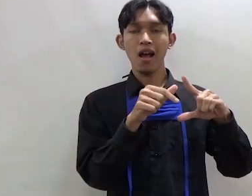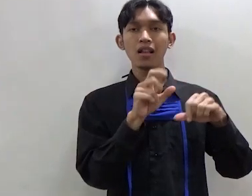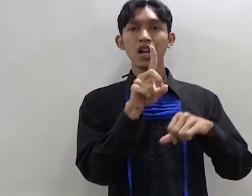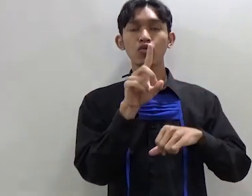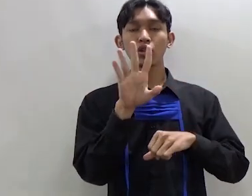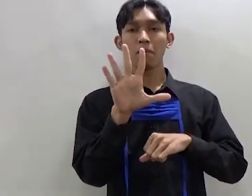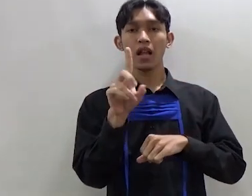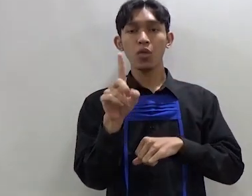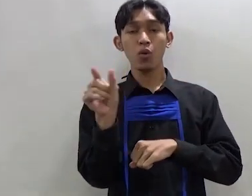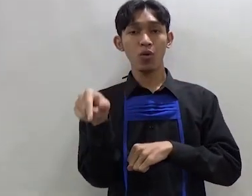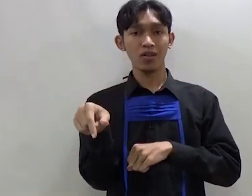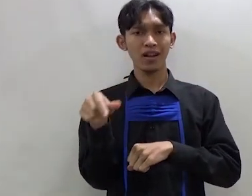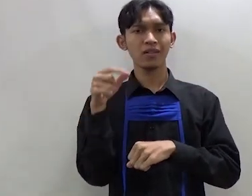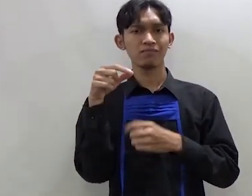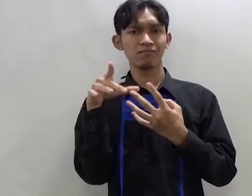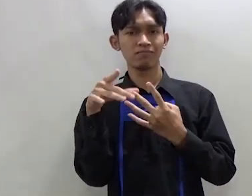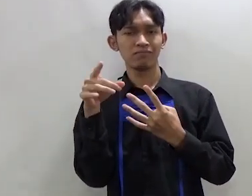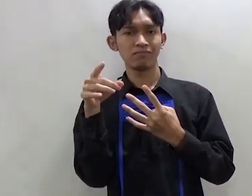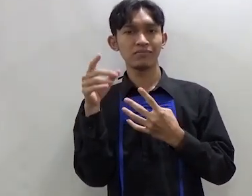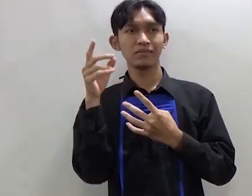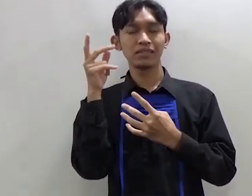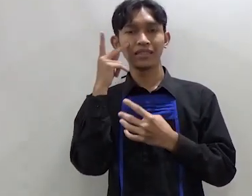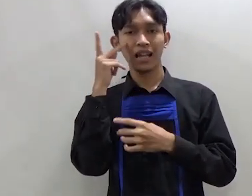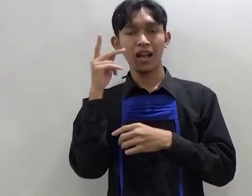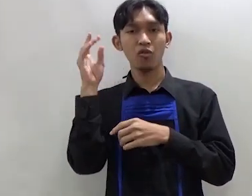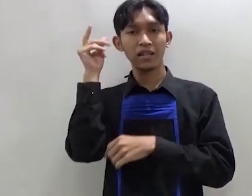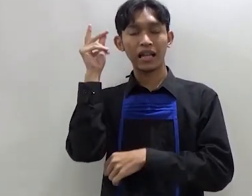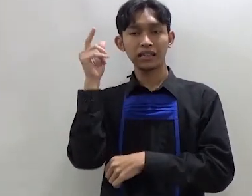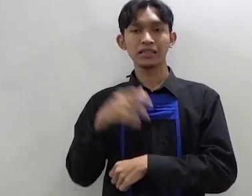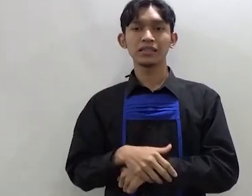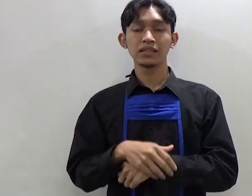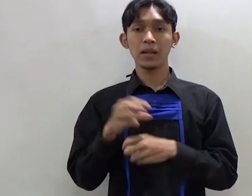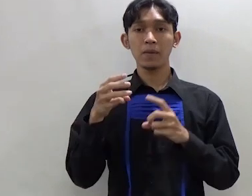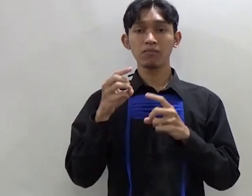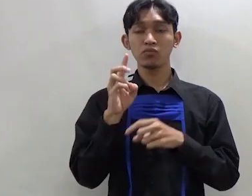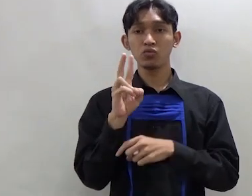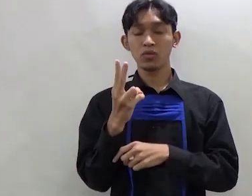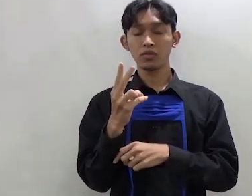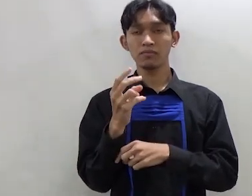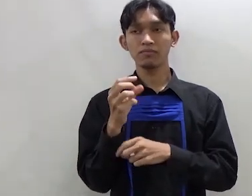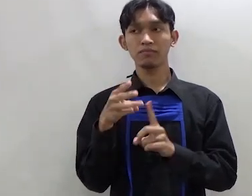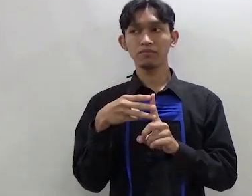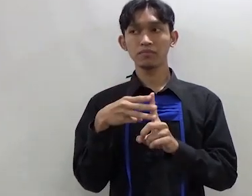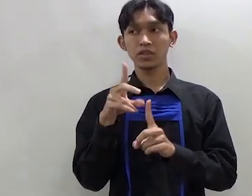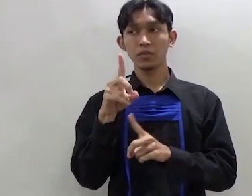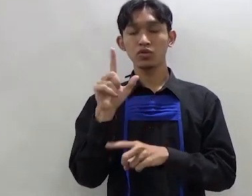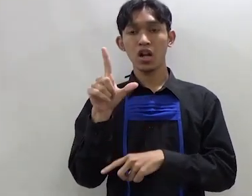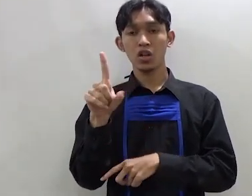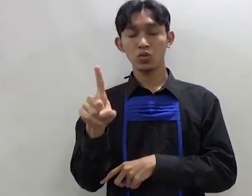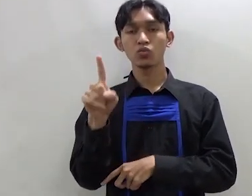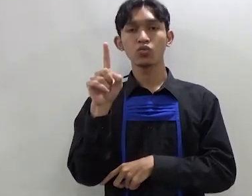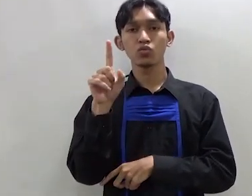Dalam kesempatan ini juga saya sampaikan bahwa pada hari ini tidak ada penambahan